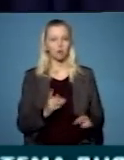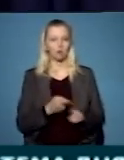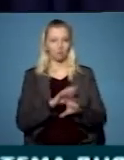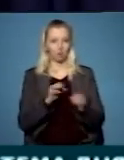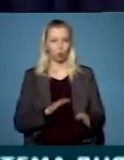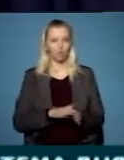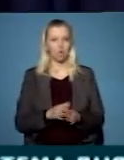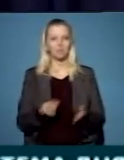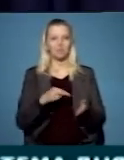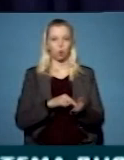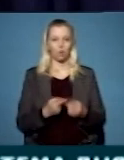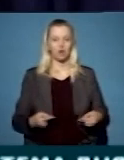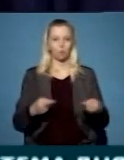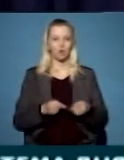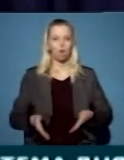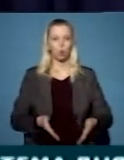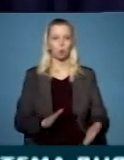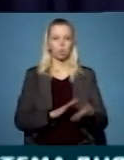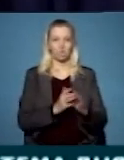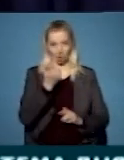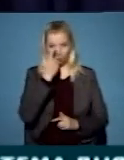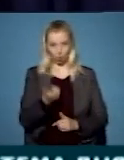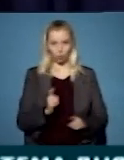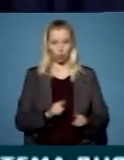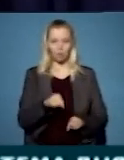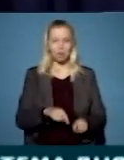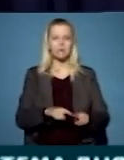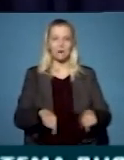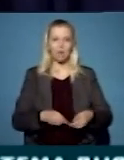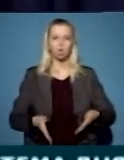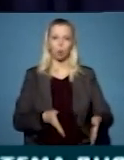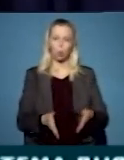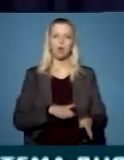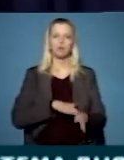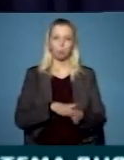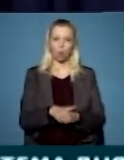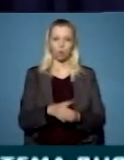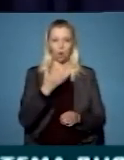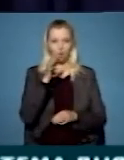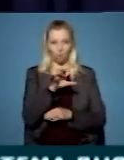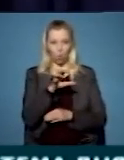Отже, встановлюються відповідні дорожні знаки, які попереджають, що на даній ділянці дороги відбувається